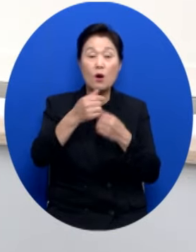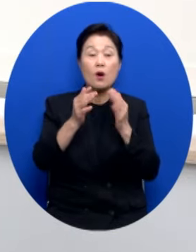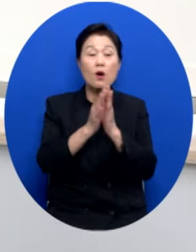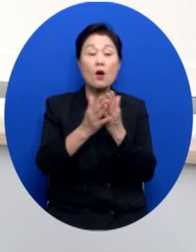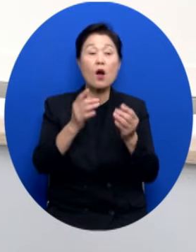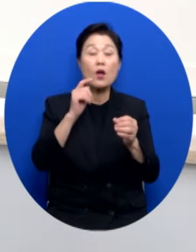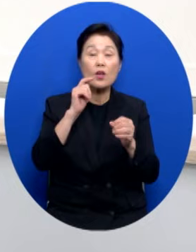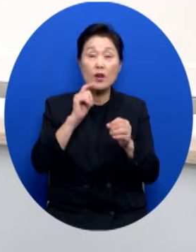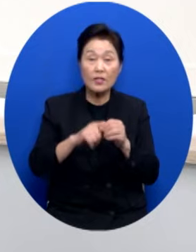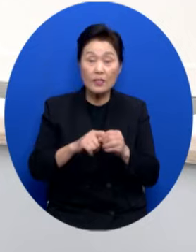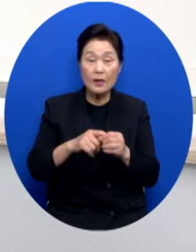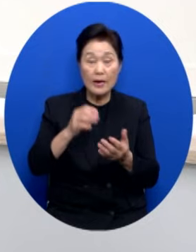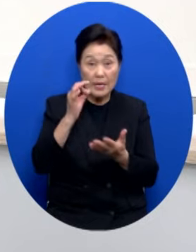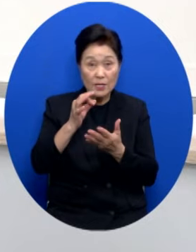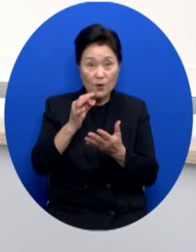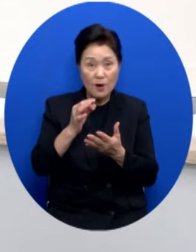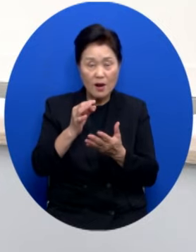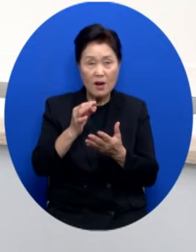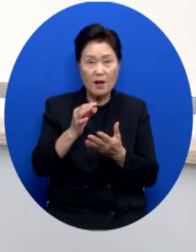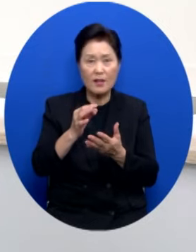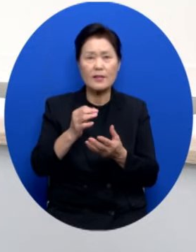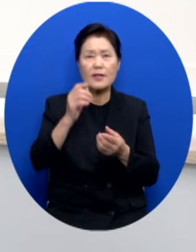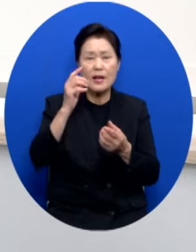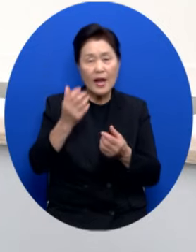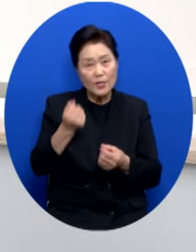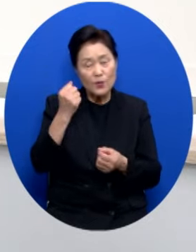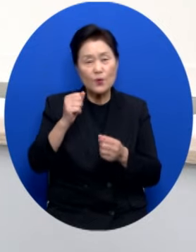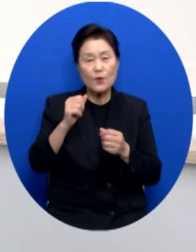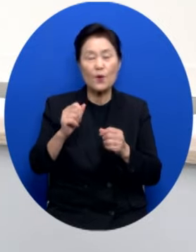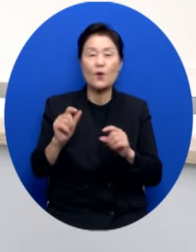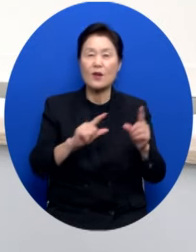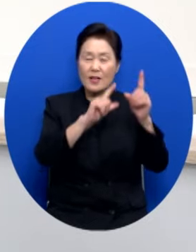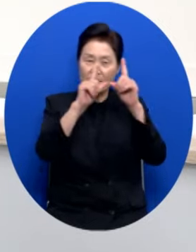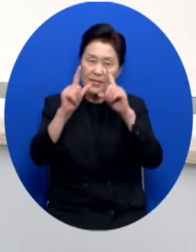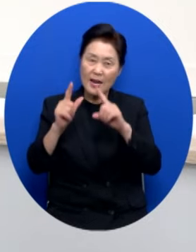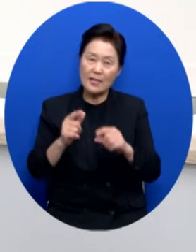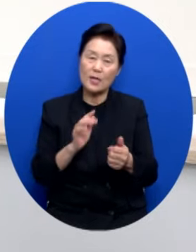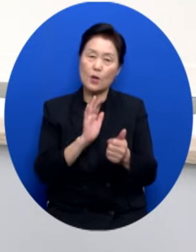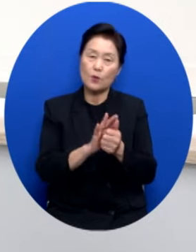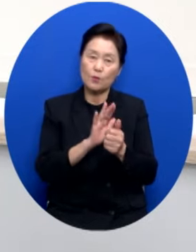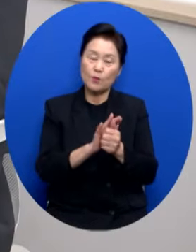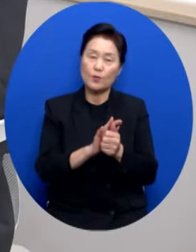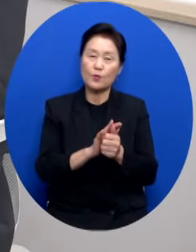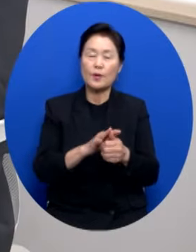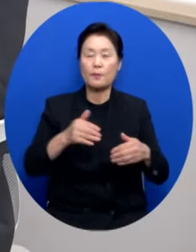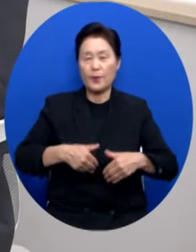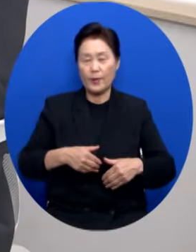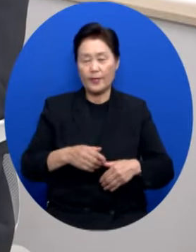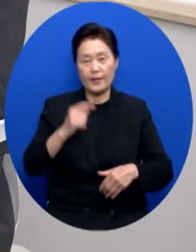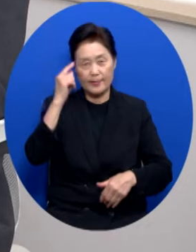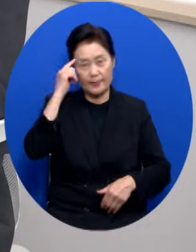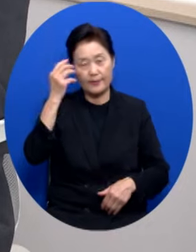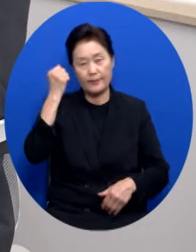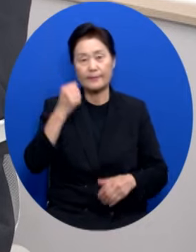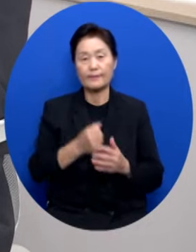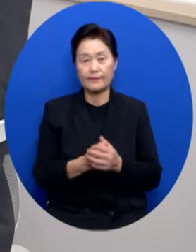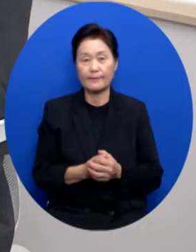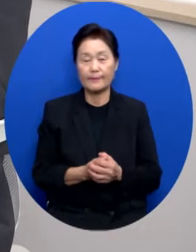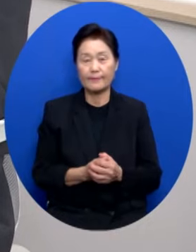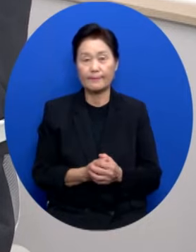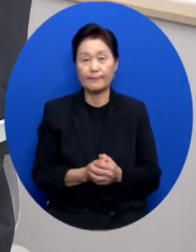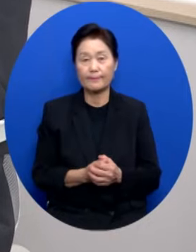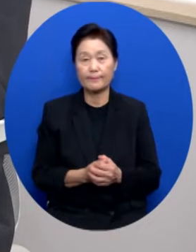가치관을 따라서 살아가는 성도들을 만드는 것이 필요하겠다 그런 생각을 합니다. 네, 앞서 잠시 언급을